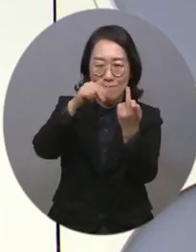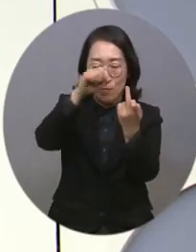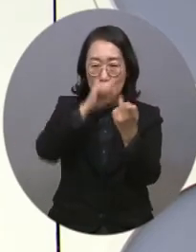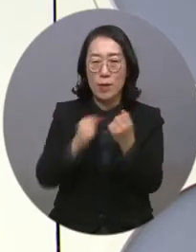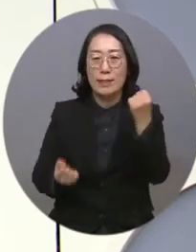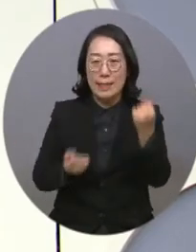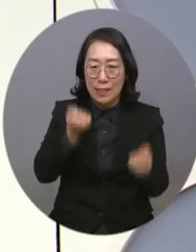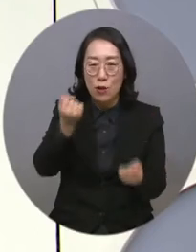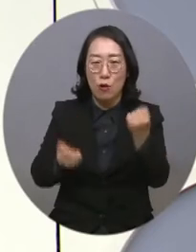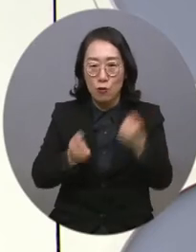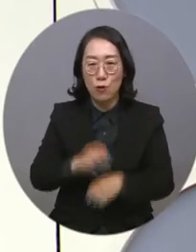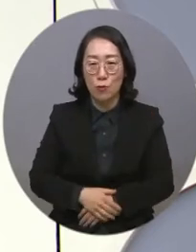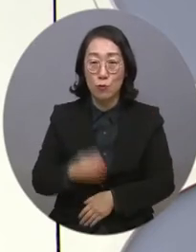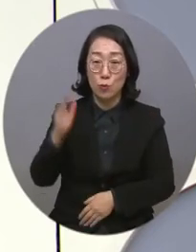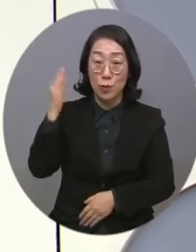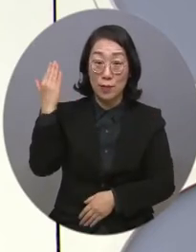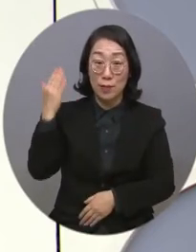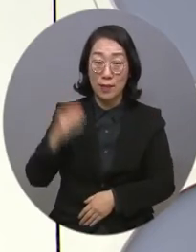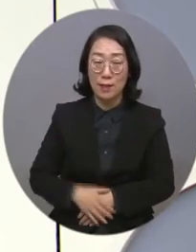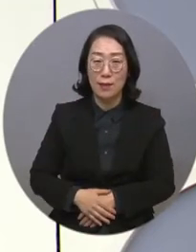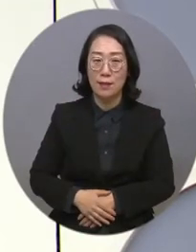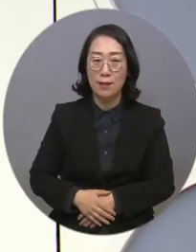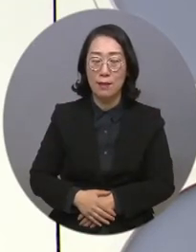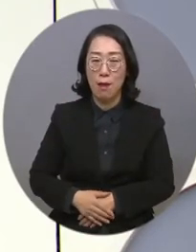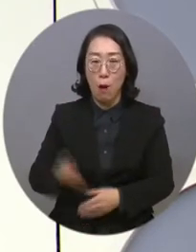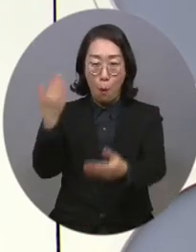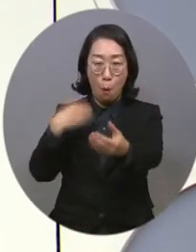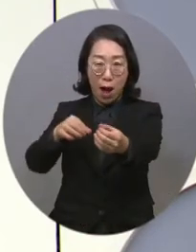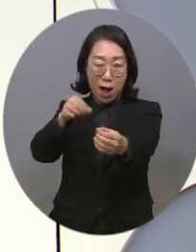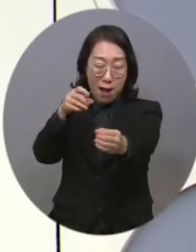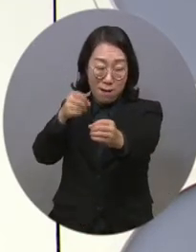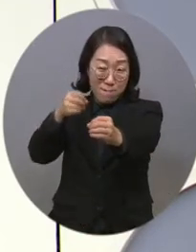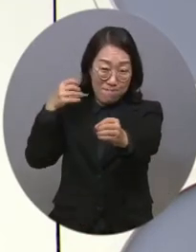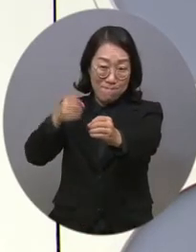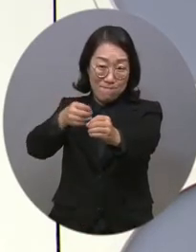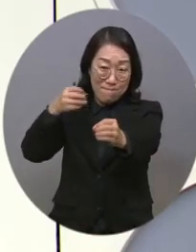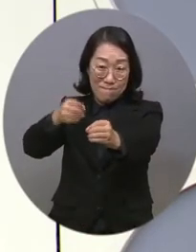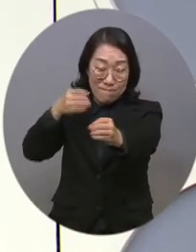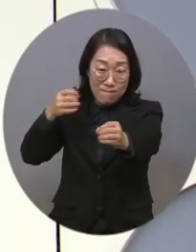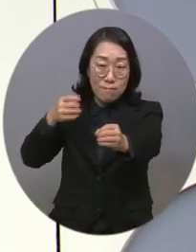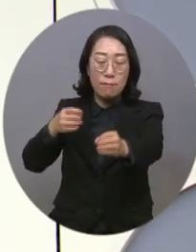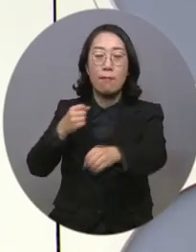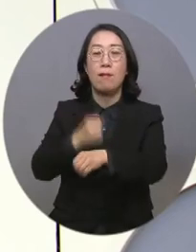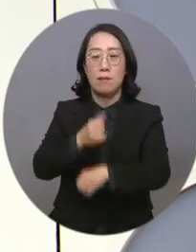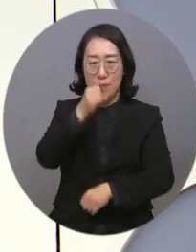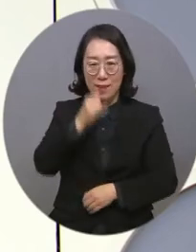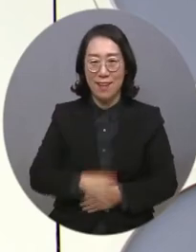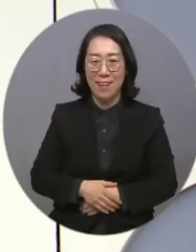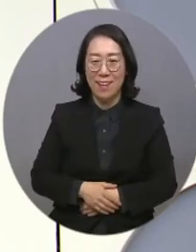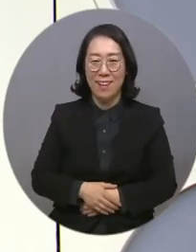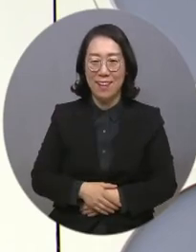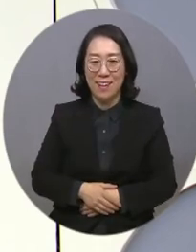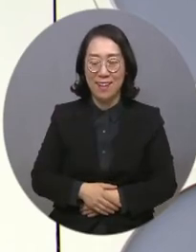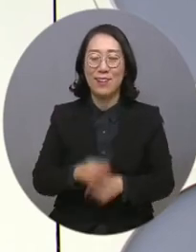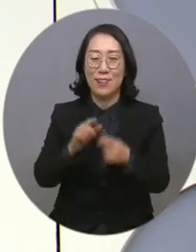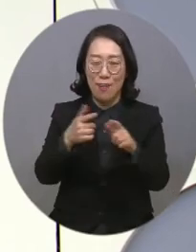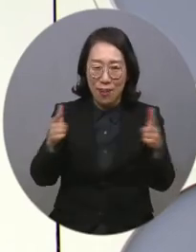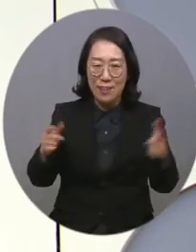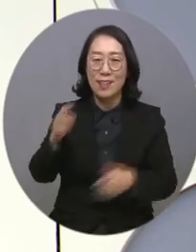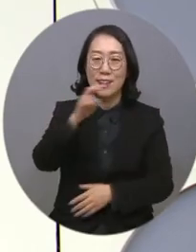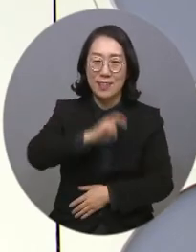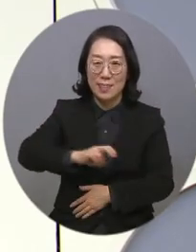타고 그다음에 최근에 이제 활을 배워가지고 국궁 활도 열심히 쏘고 있습니다. 뭐 여러 가지 그 뭐 음악,